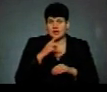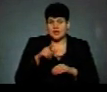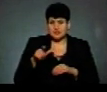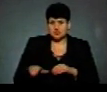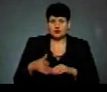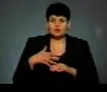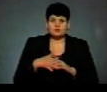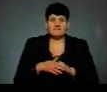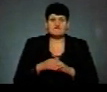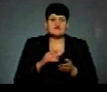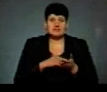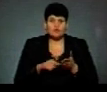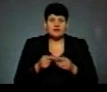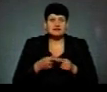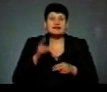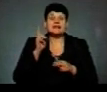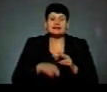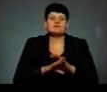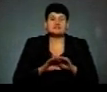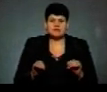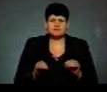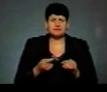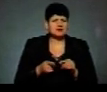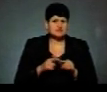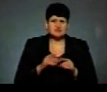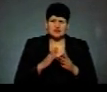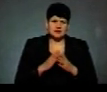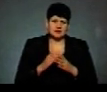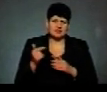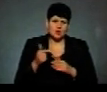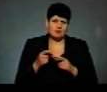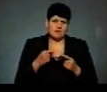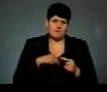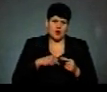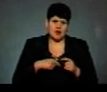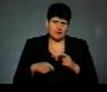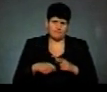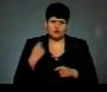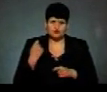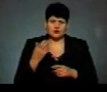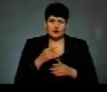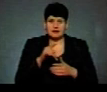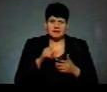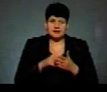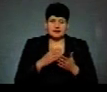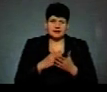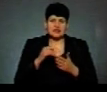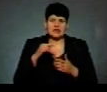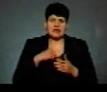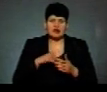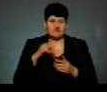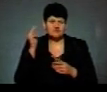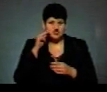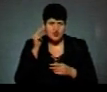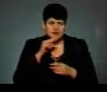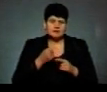вітчизняний, розуміють, що відрахування це назовсім, це кінець, це все. Таке відбувається тільки за якісь грубі моральні порушення. Коли питання йдуть з навчальним процесом, ми завжди, я